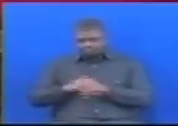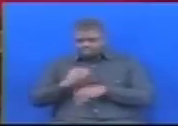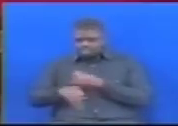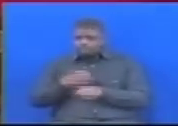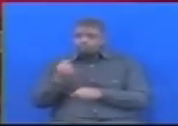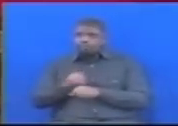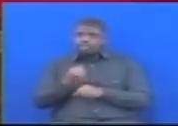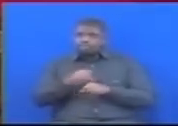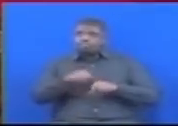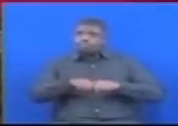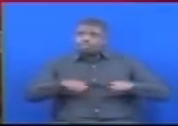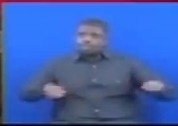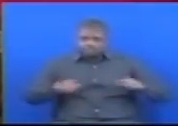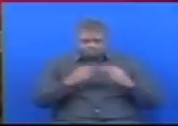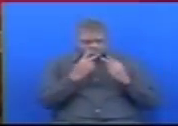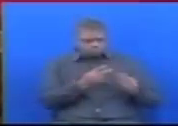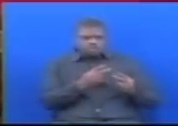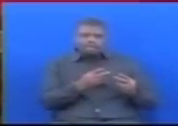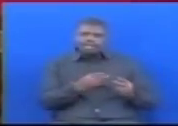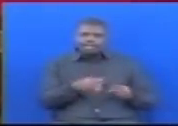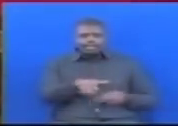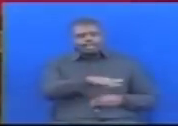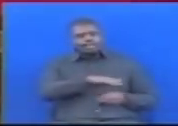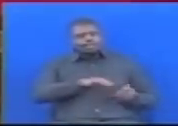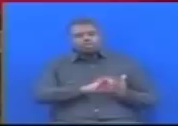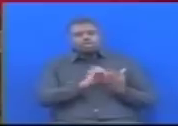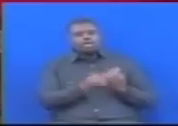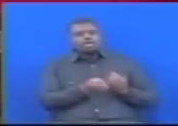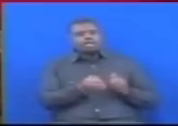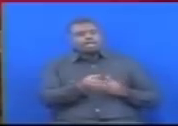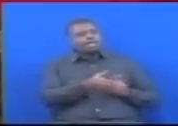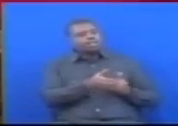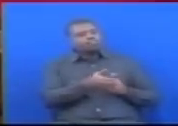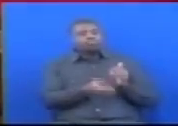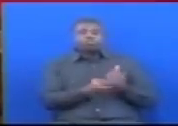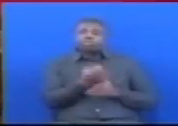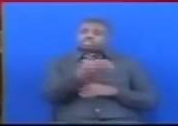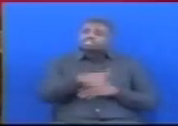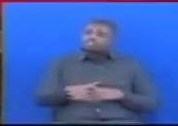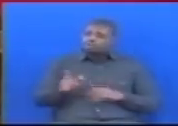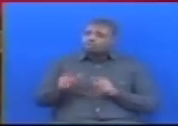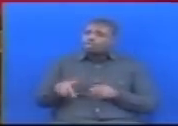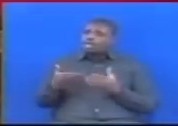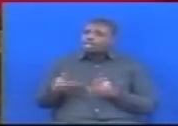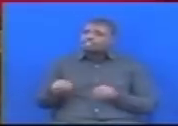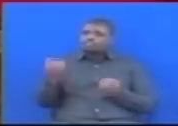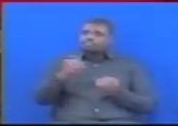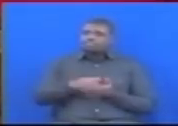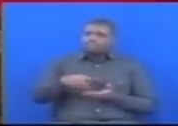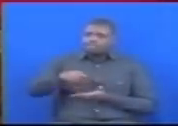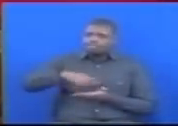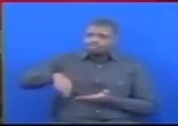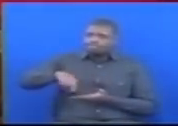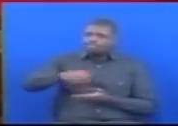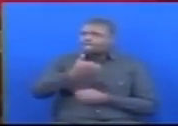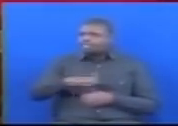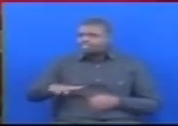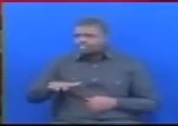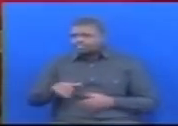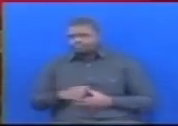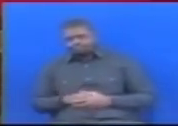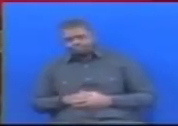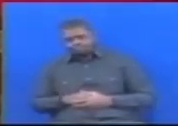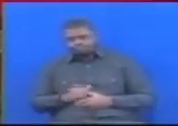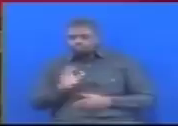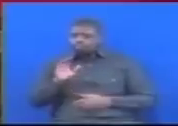kufanya upimaji ili kujua ni eneo gani lipo karibu kutoka Ziwa Victoria ili iwe rahisi kufikisha maji kwenye miji hiyo. Mheshimiwa Spika,